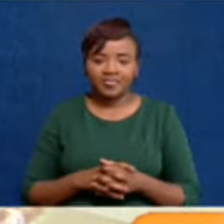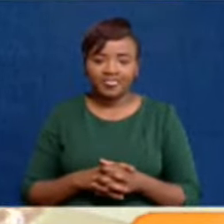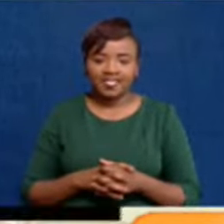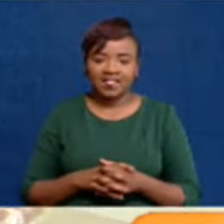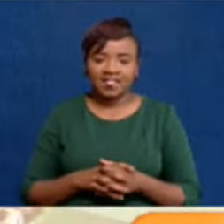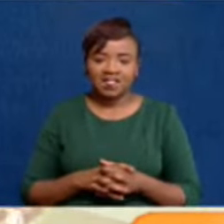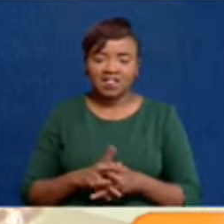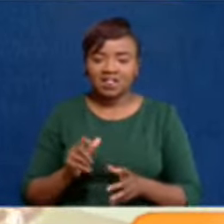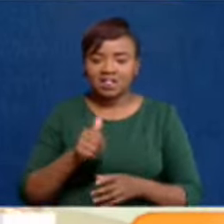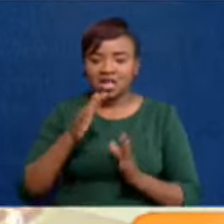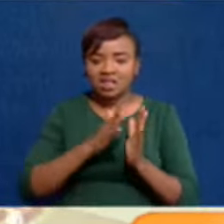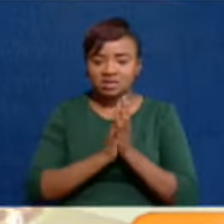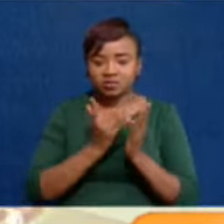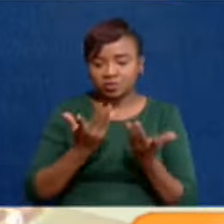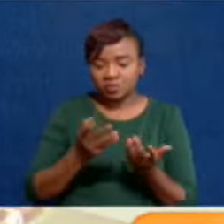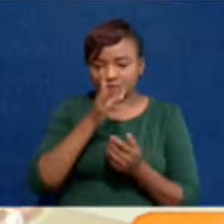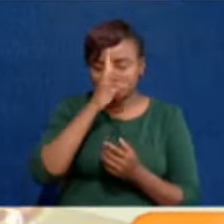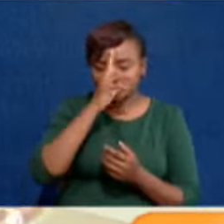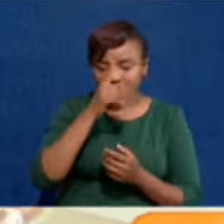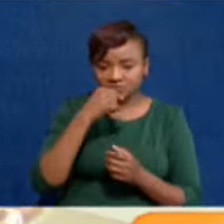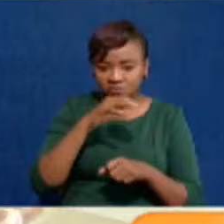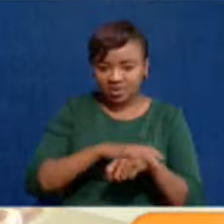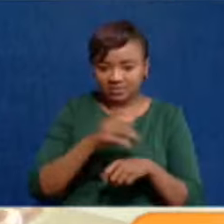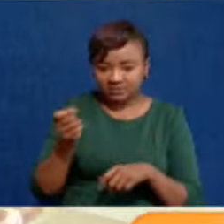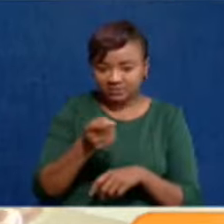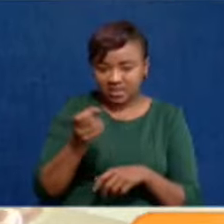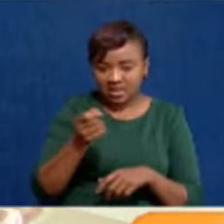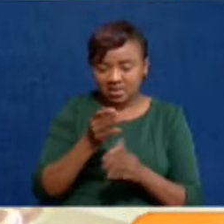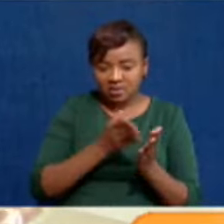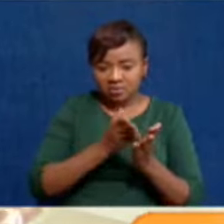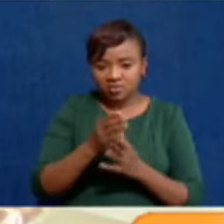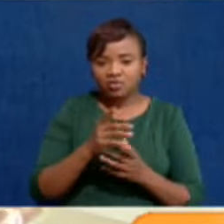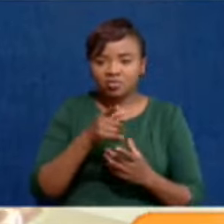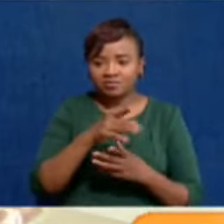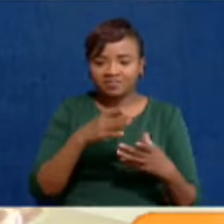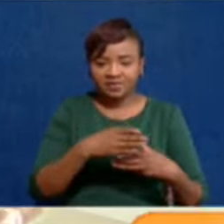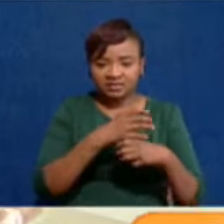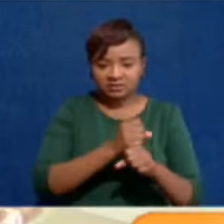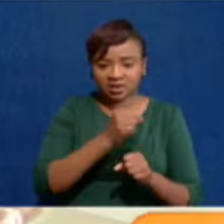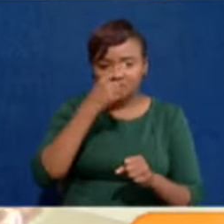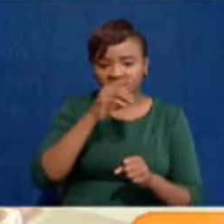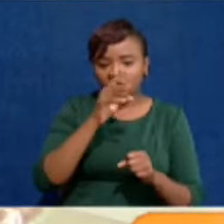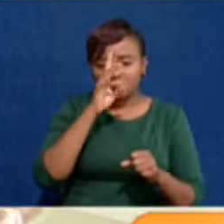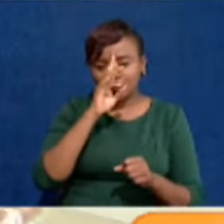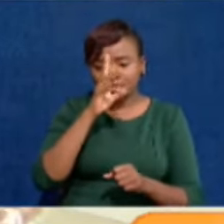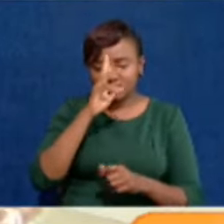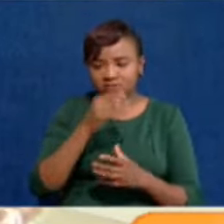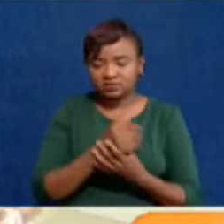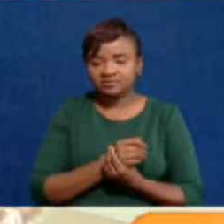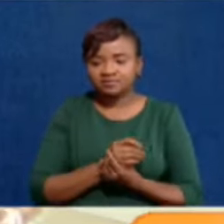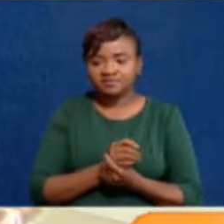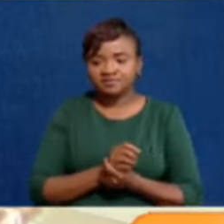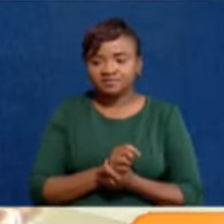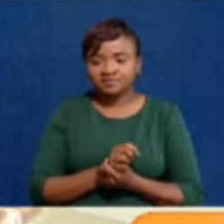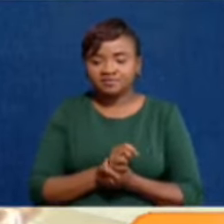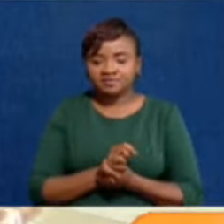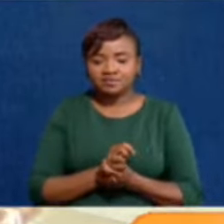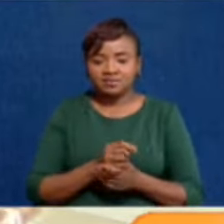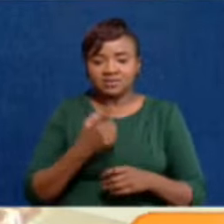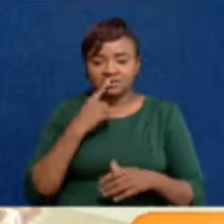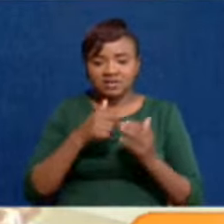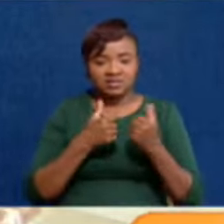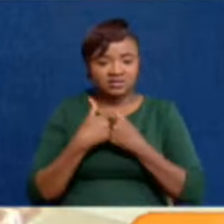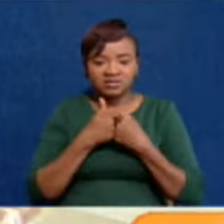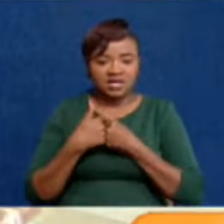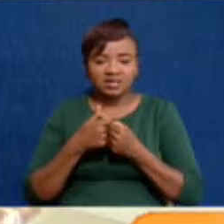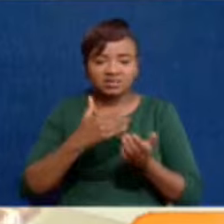Tukiangazia mengine ni kwamba maafisa wa polisi wanaopokea mshahara kupitia chama cha ushirika cha polisi wamekuwa kilalamikia changamoto za kutoa